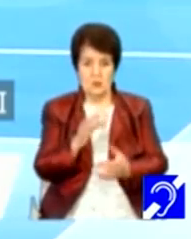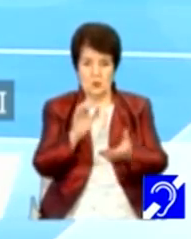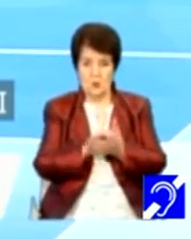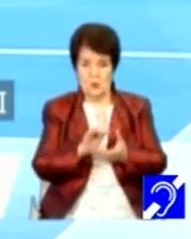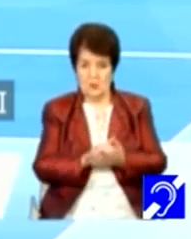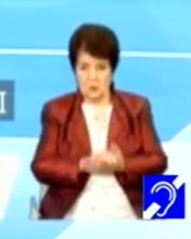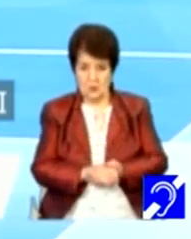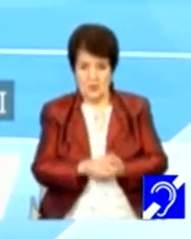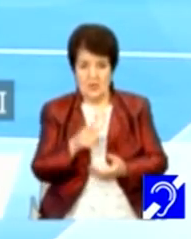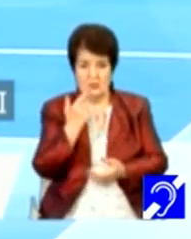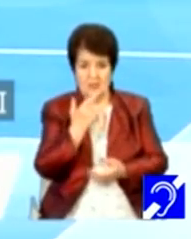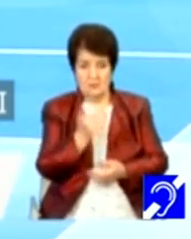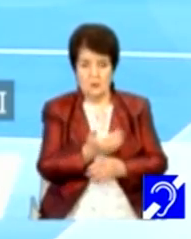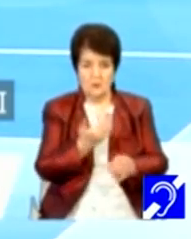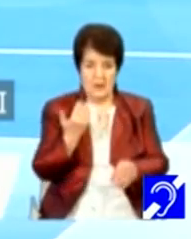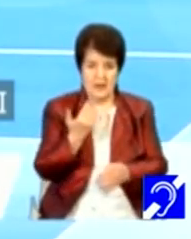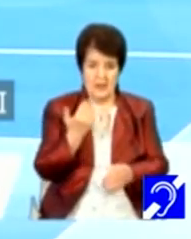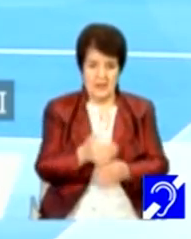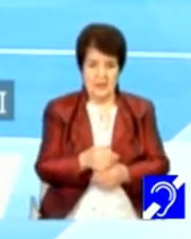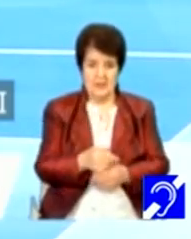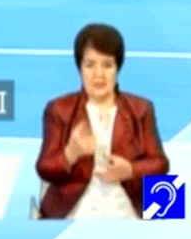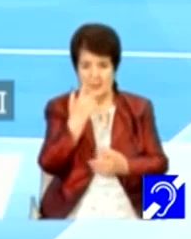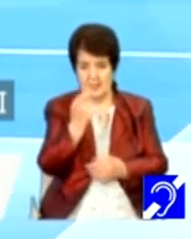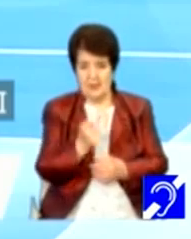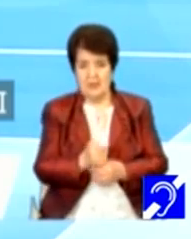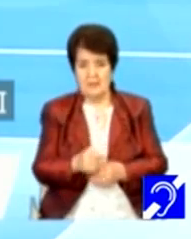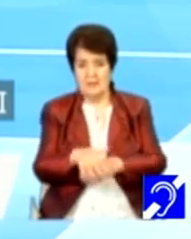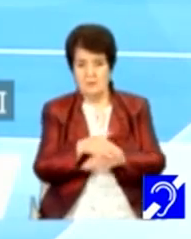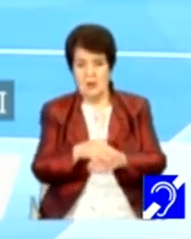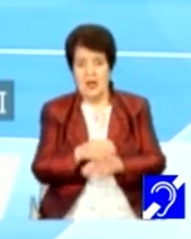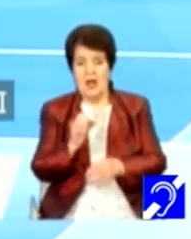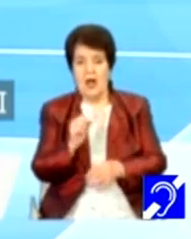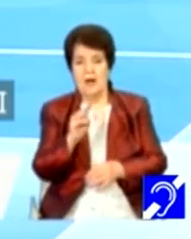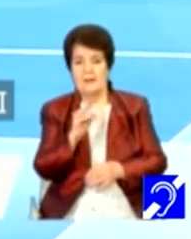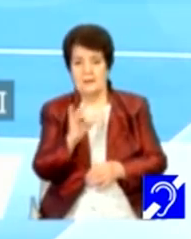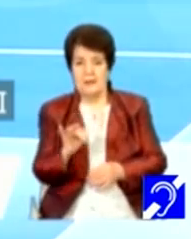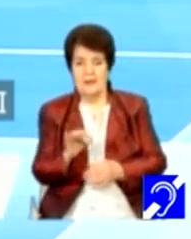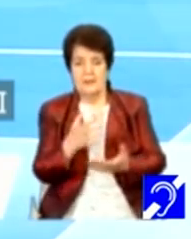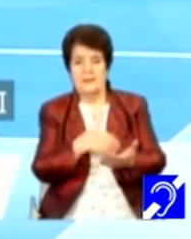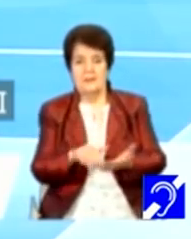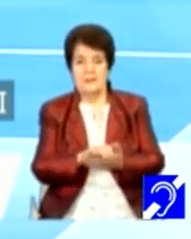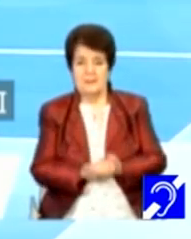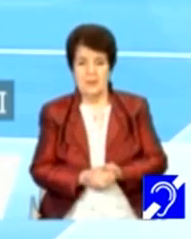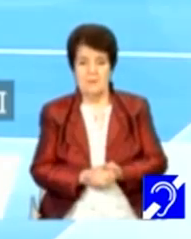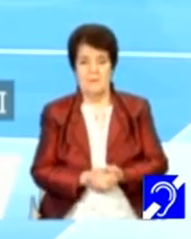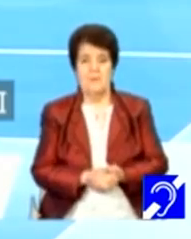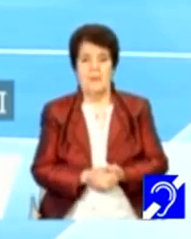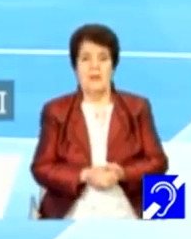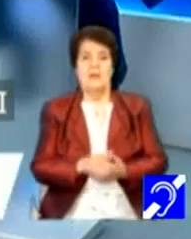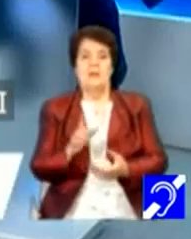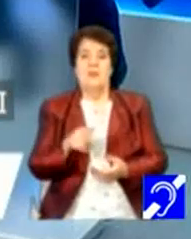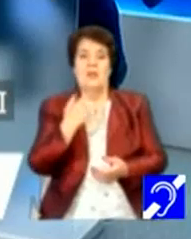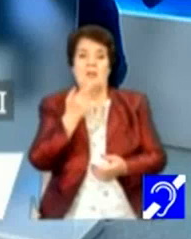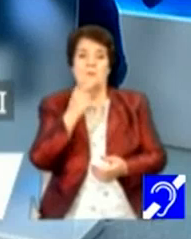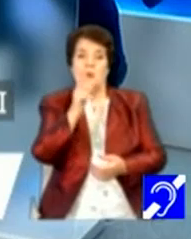și ce a spus mai înainte, ce ați declarat în spațiu public, sunt antisistem, deci actuala clasă politică antisistem. Ce le